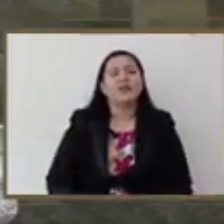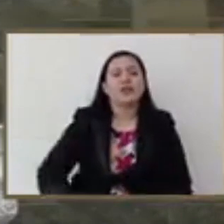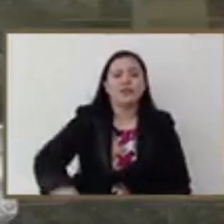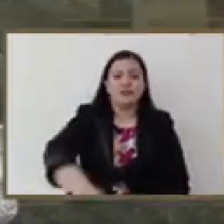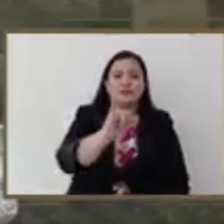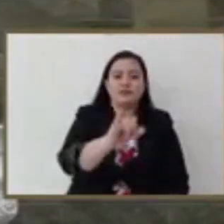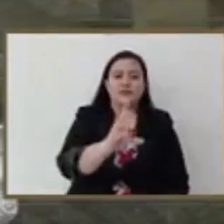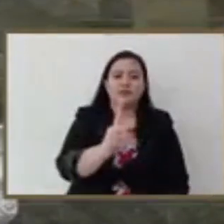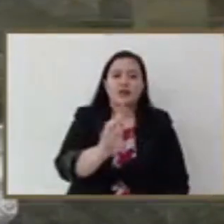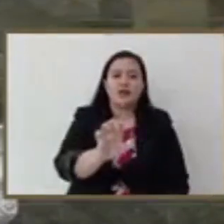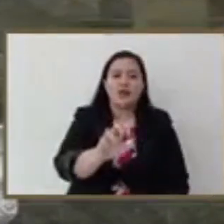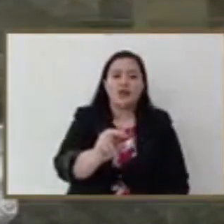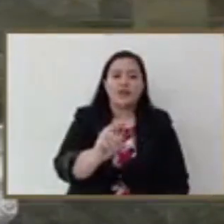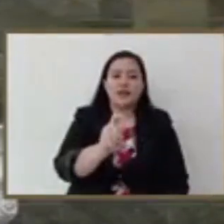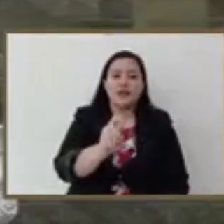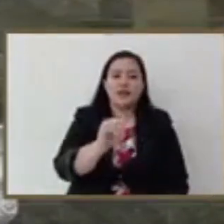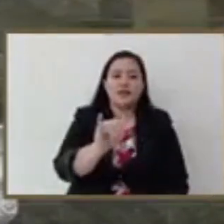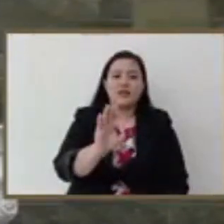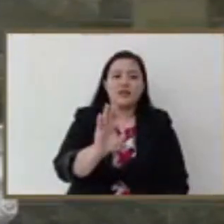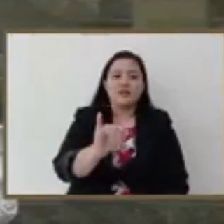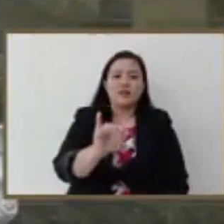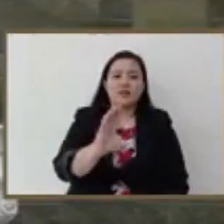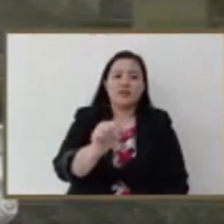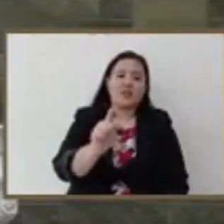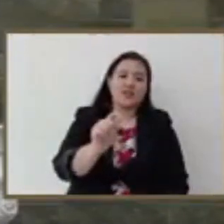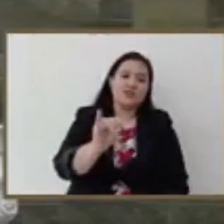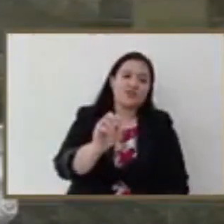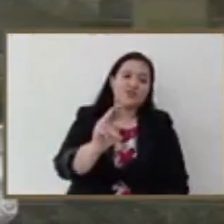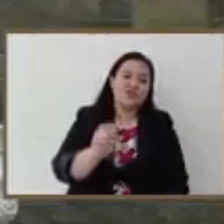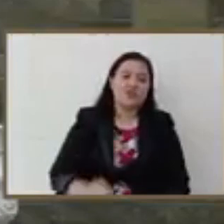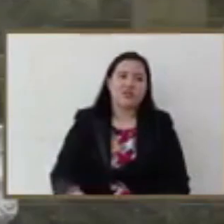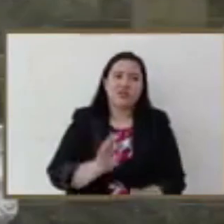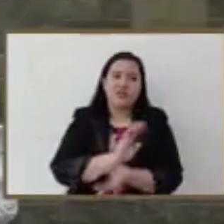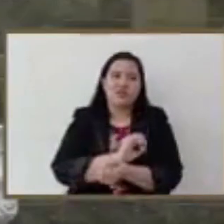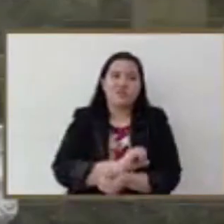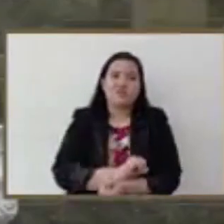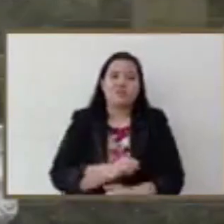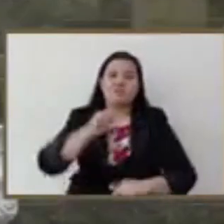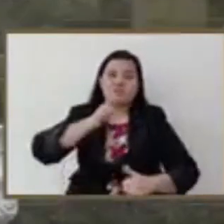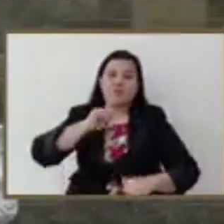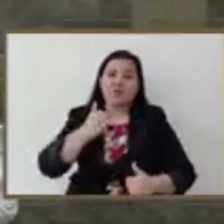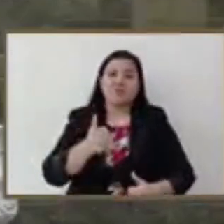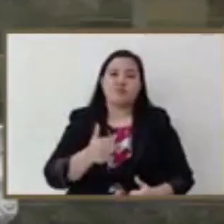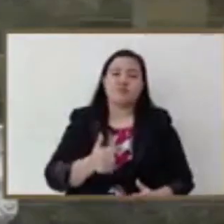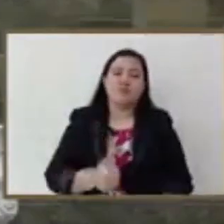Listen, kapatid. Hindi dapat maging dahilan